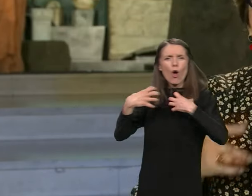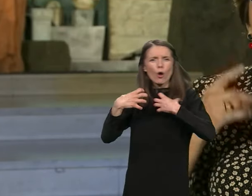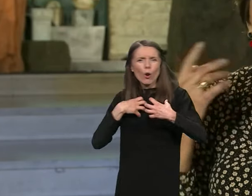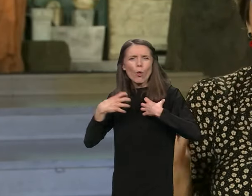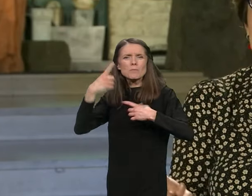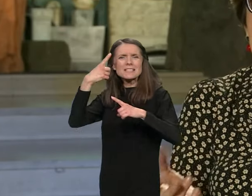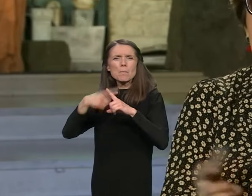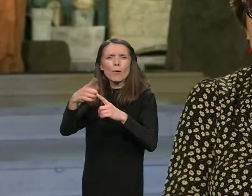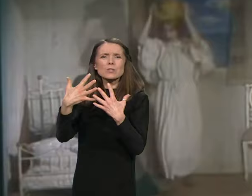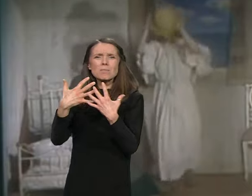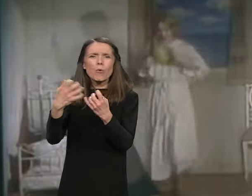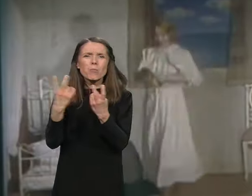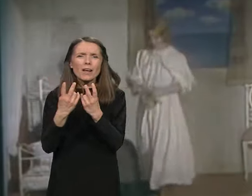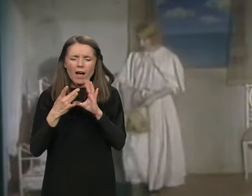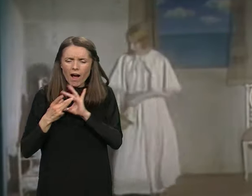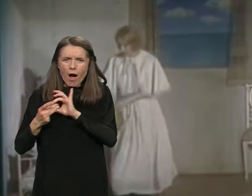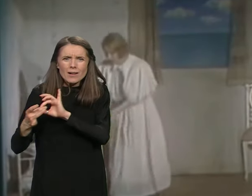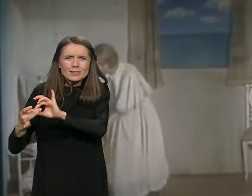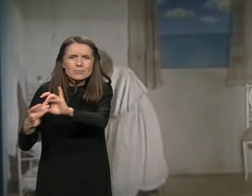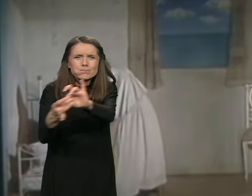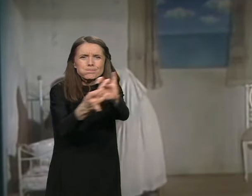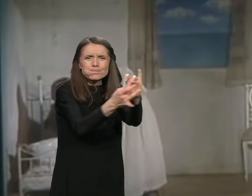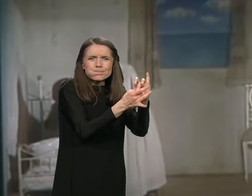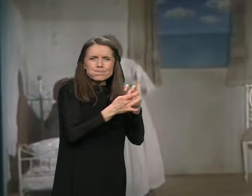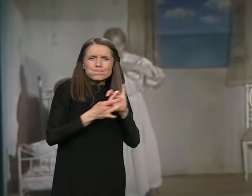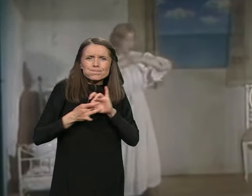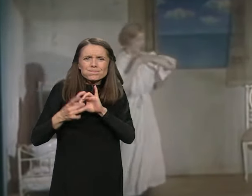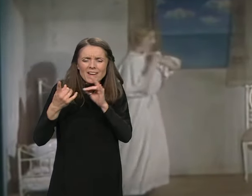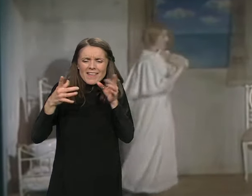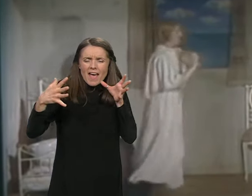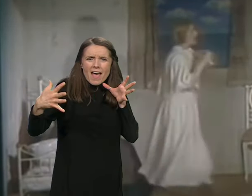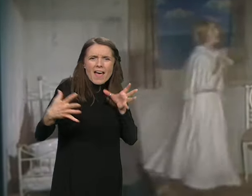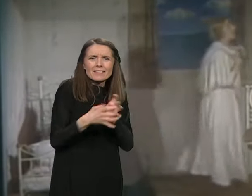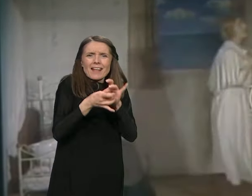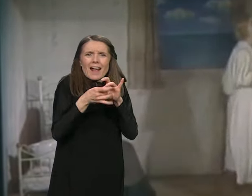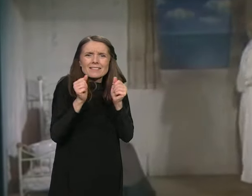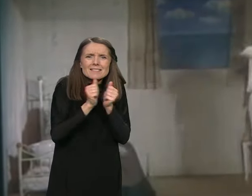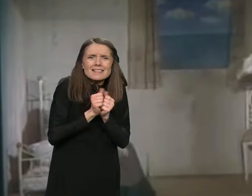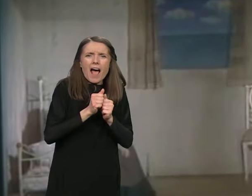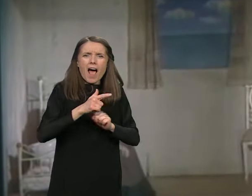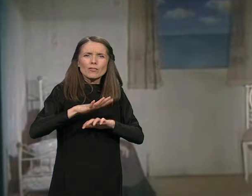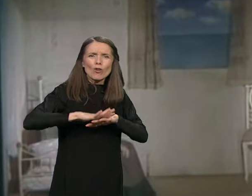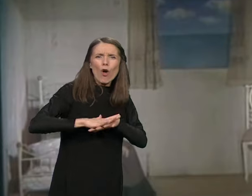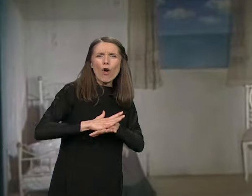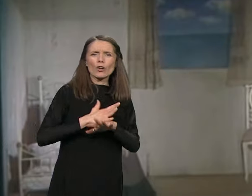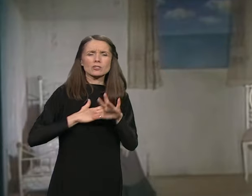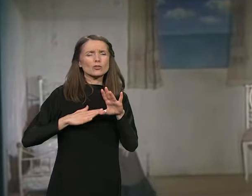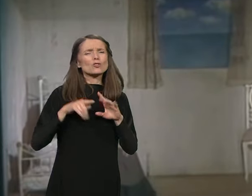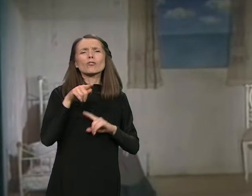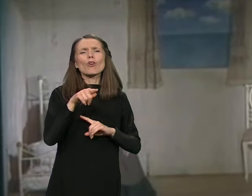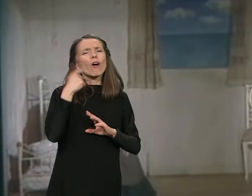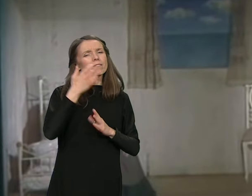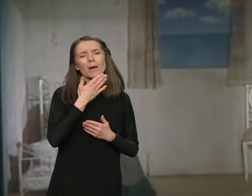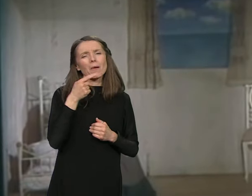jedan organizam, razumete, koji zajedno pulsira, zajedno diše, zajedno osjeća. To ima samo u pozorištu.